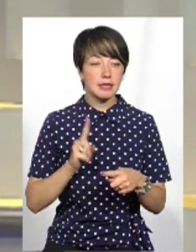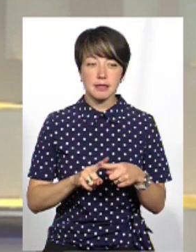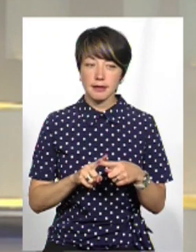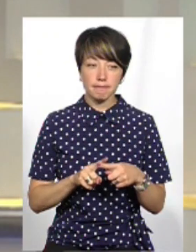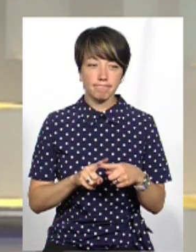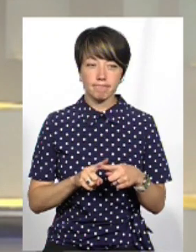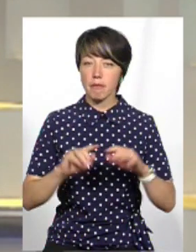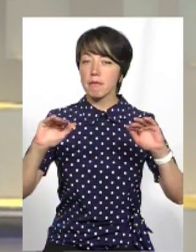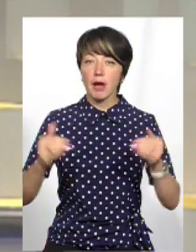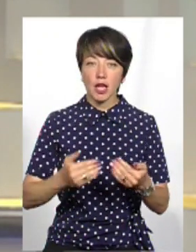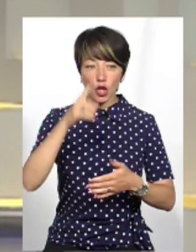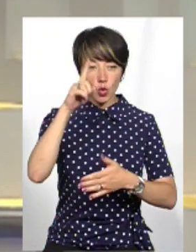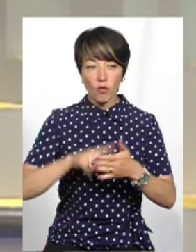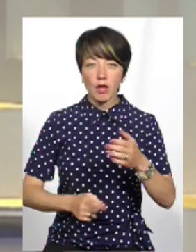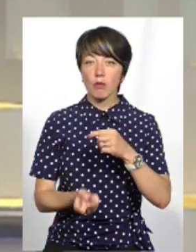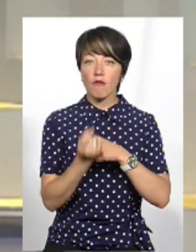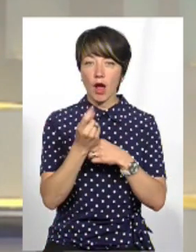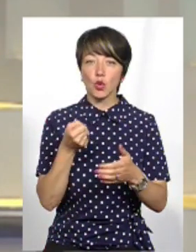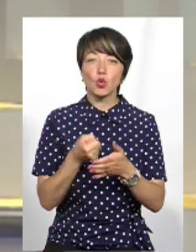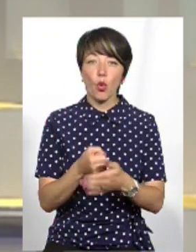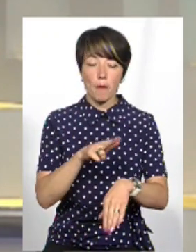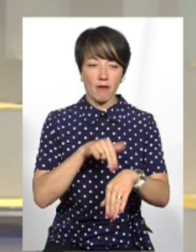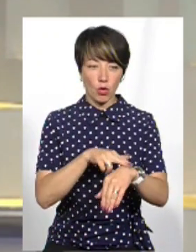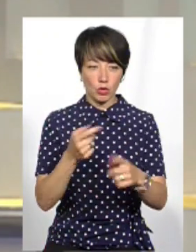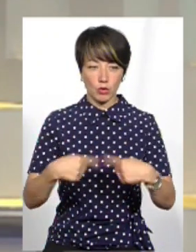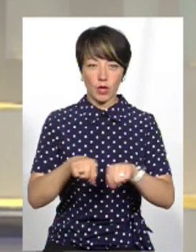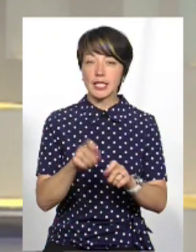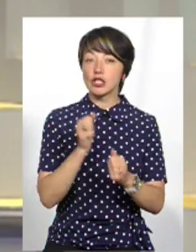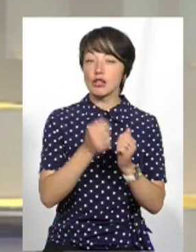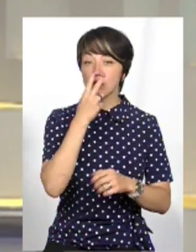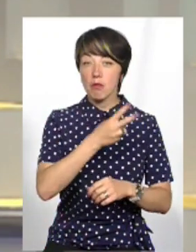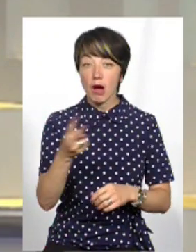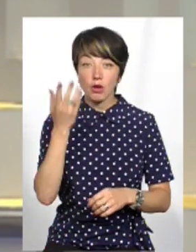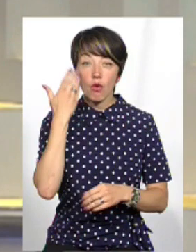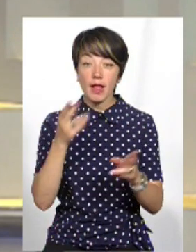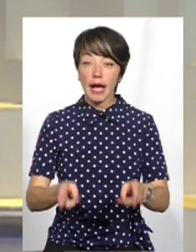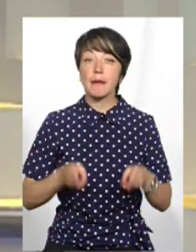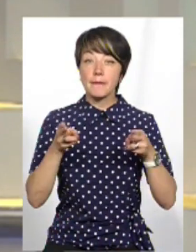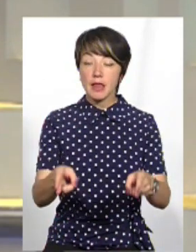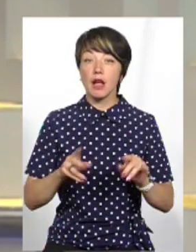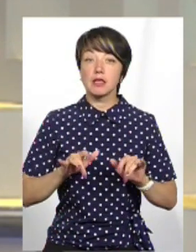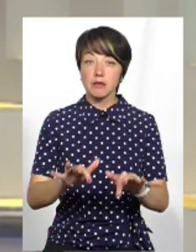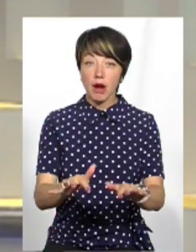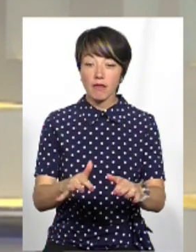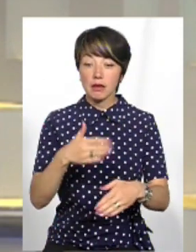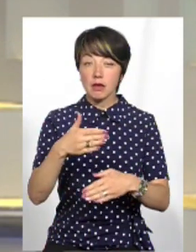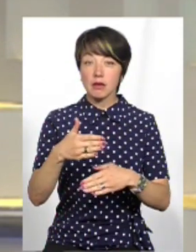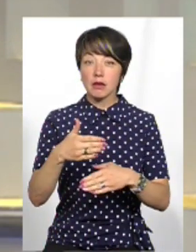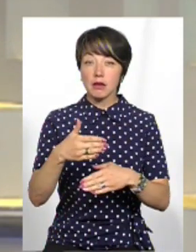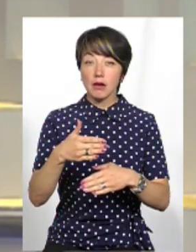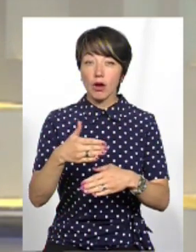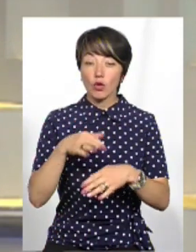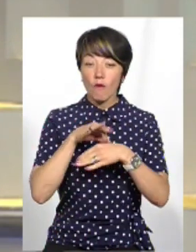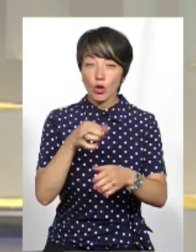менше знову довіри появляється до органів правоохоронних. Ми часто бачимо, коли справи кримінальні, які мають доводитися до реальних